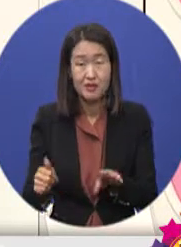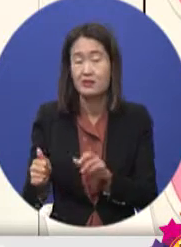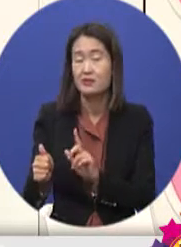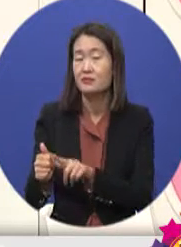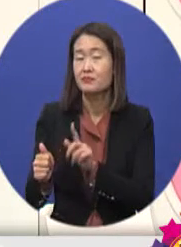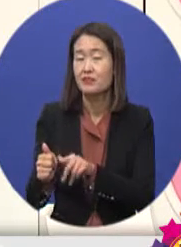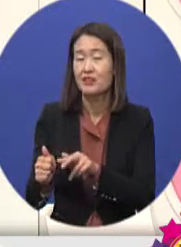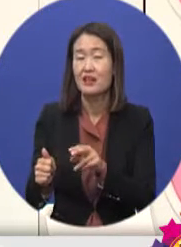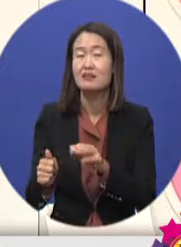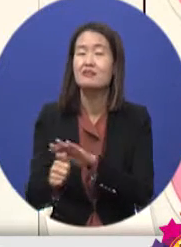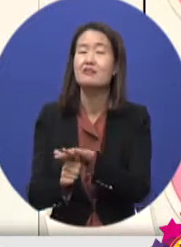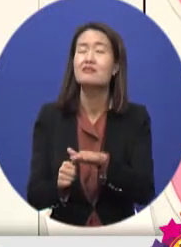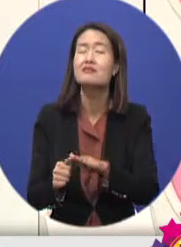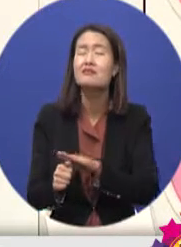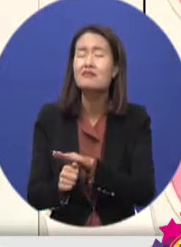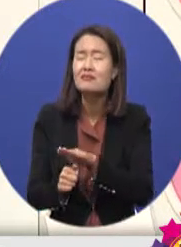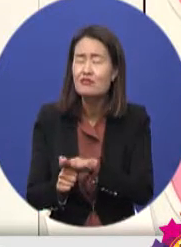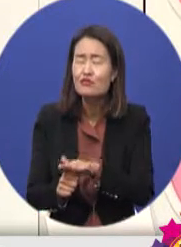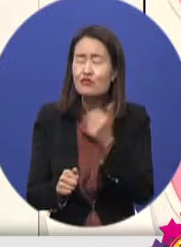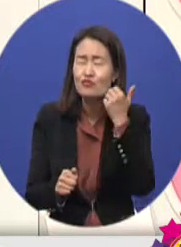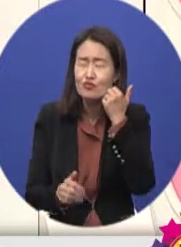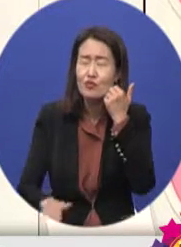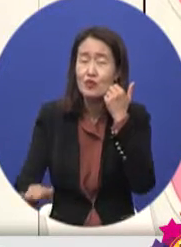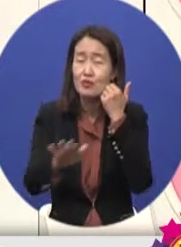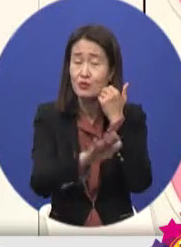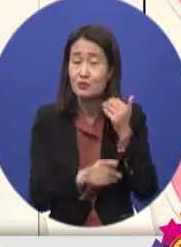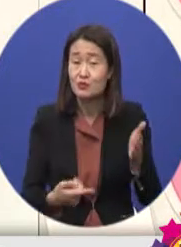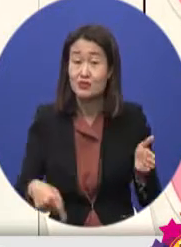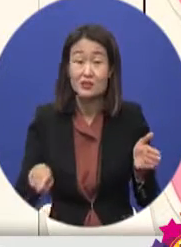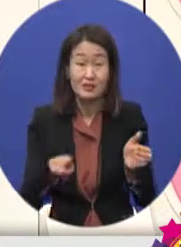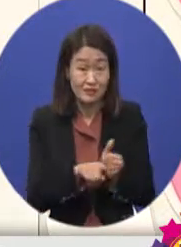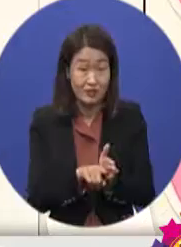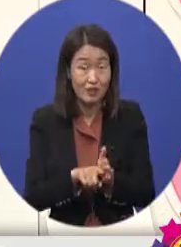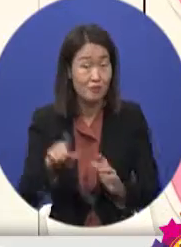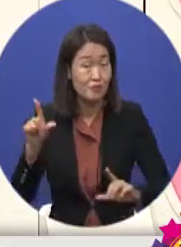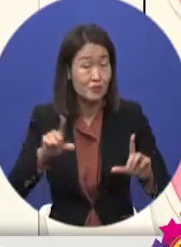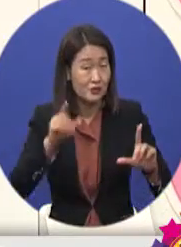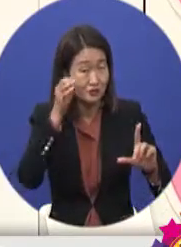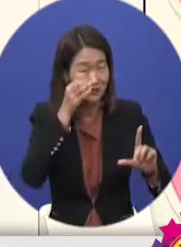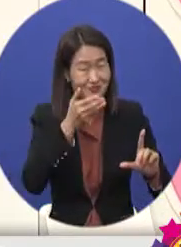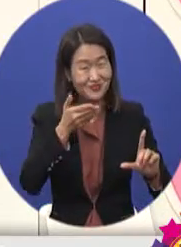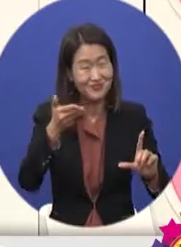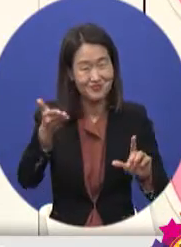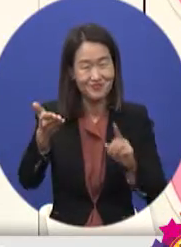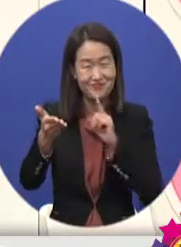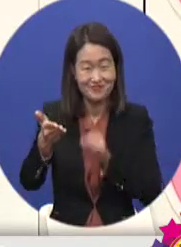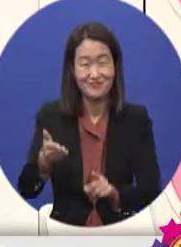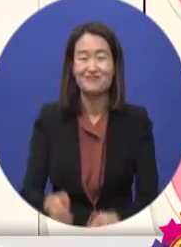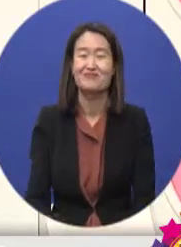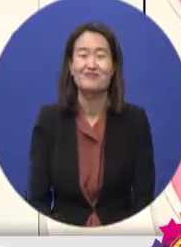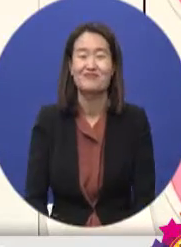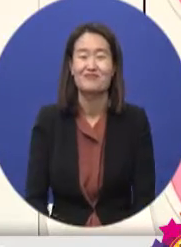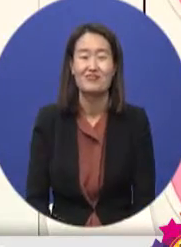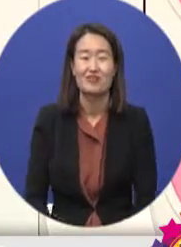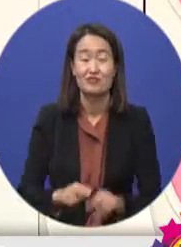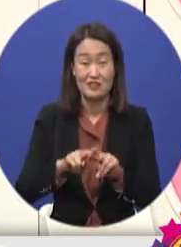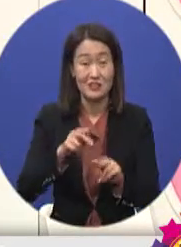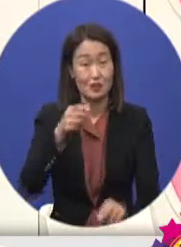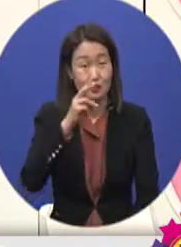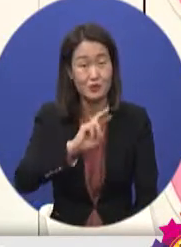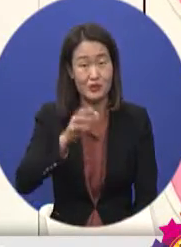저 서정우 씨를 사랑하는 여러분께 서정우 씨의 모습을 보여드리겠습니다. 뮤직비디오 볼 시간인데요.